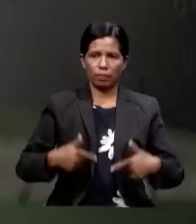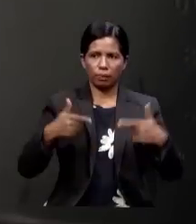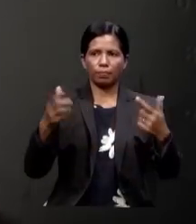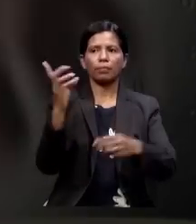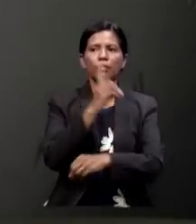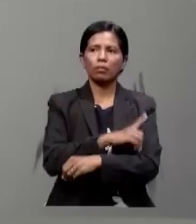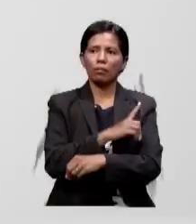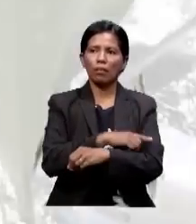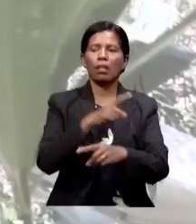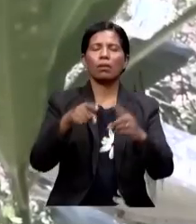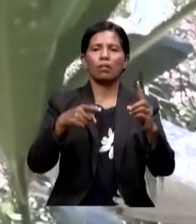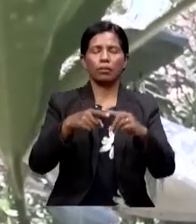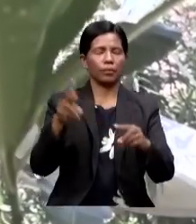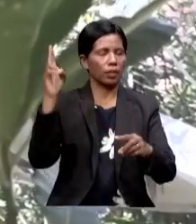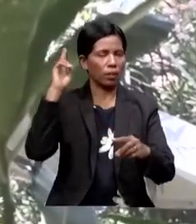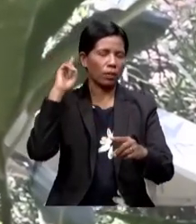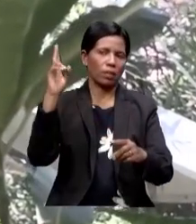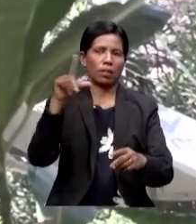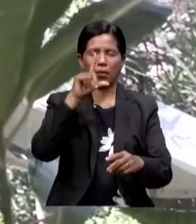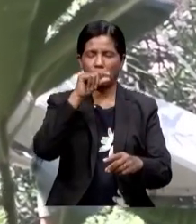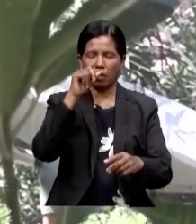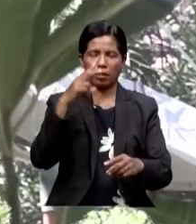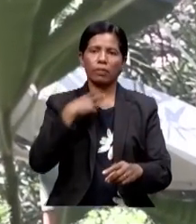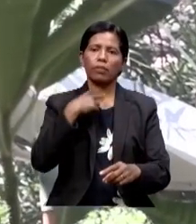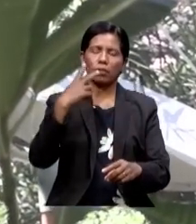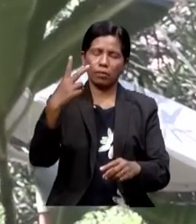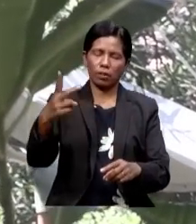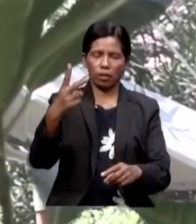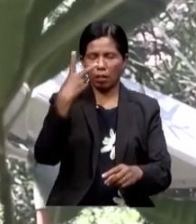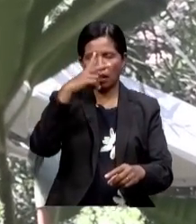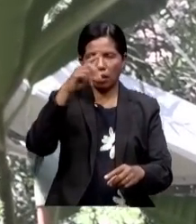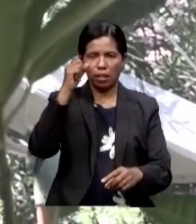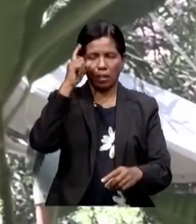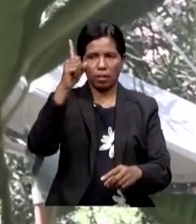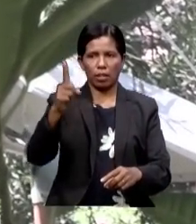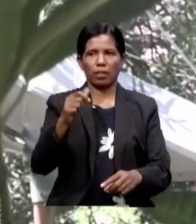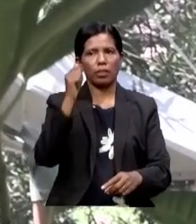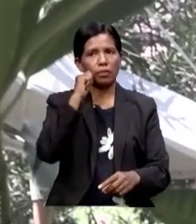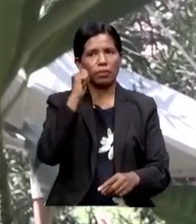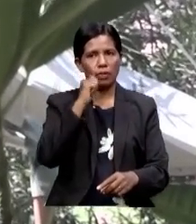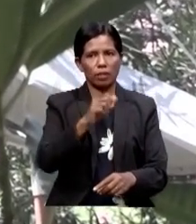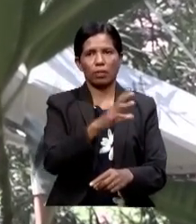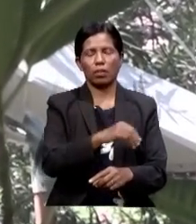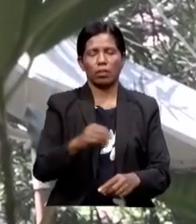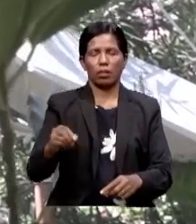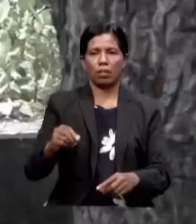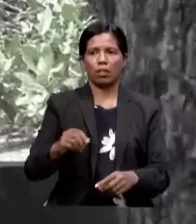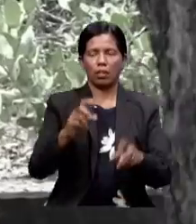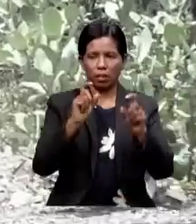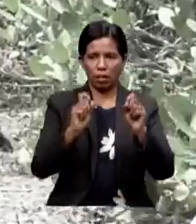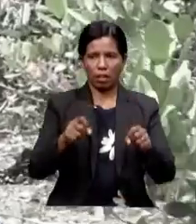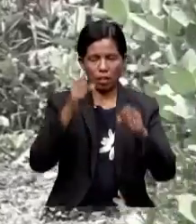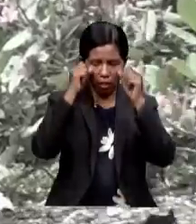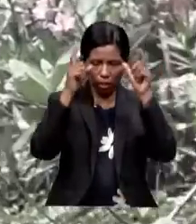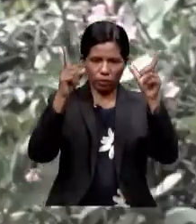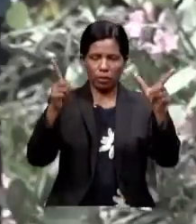Lorong-lorong bahira rona manuko korek. No hare rai hun muting, inan feto faluk Justa Suarez tingki hader husinya